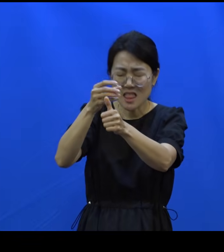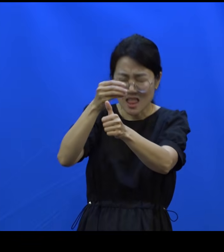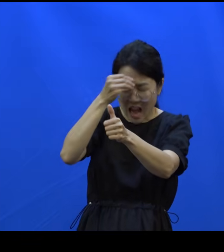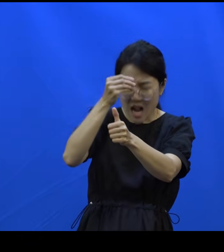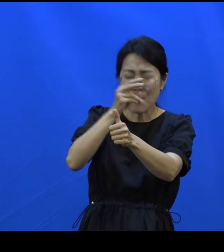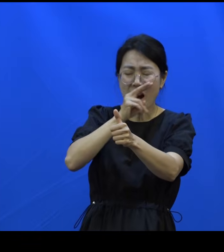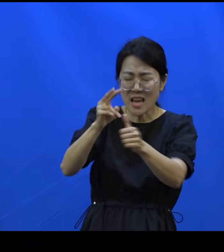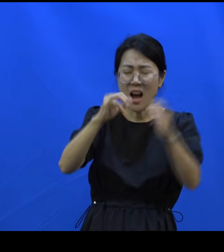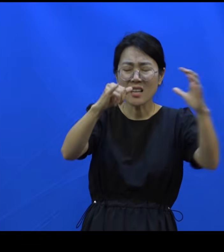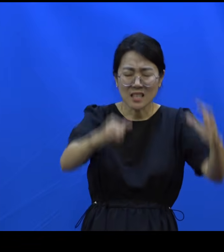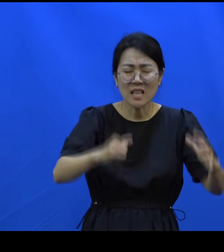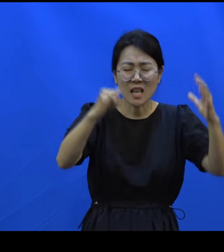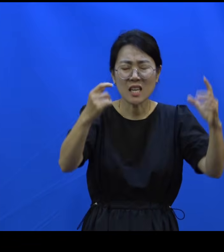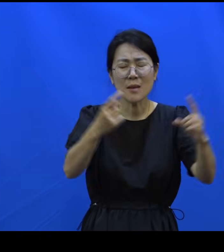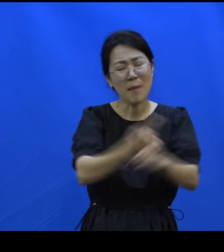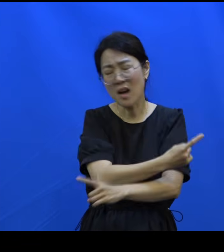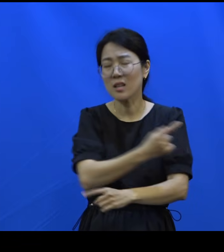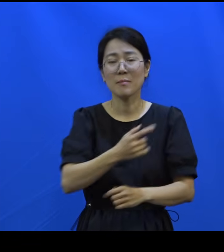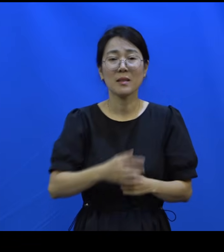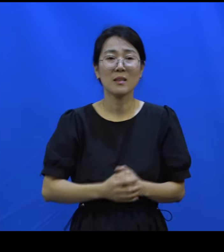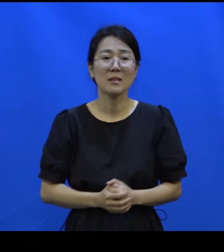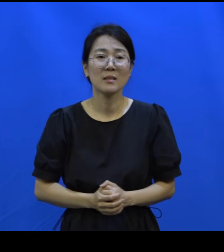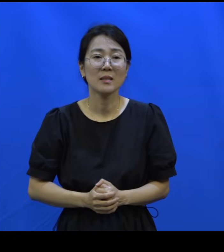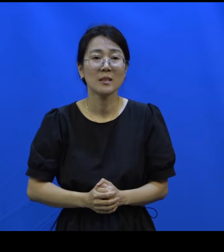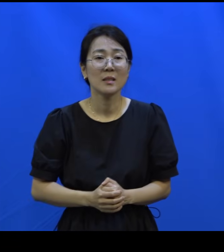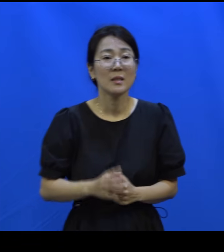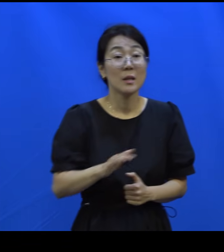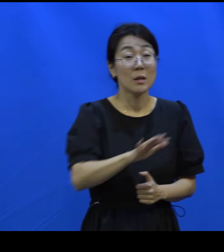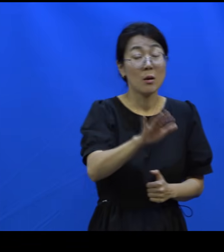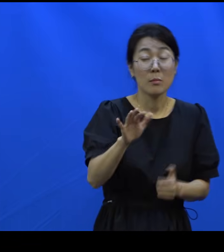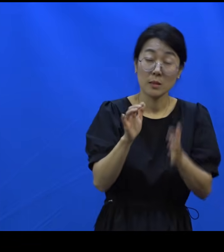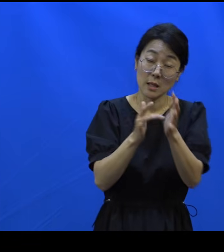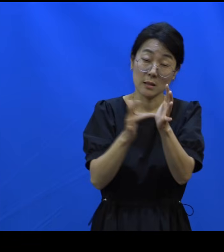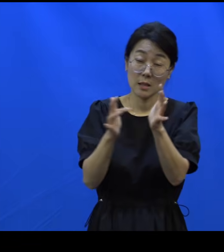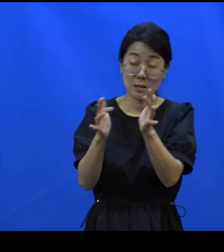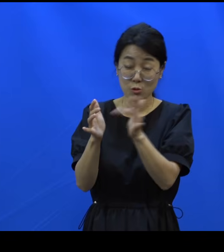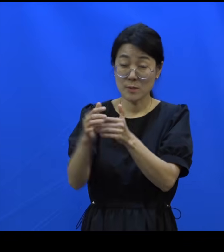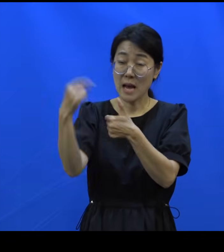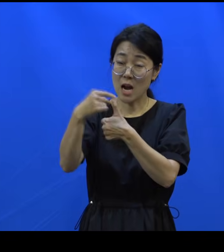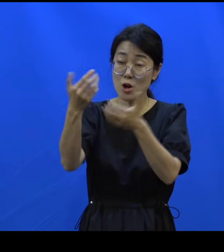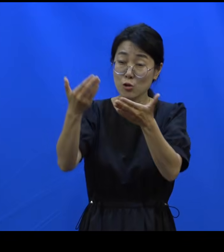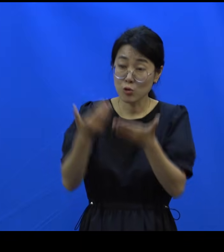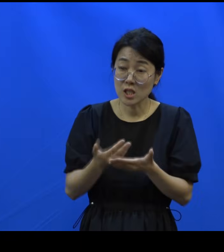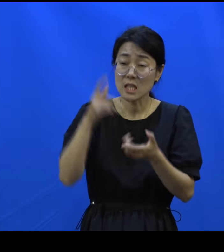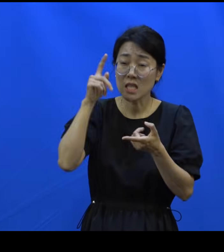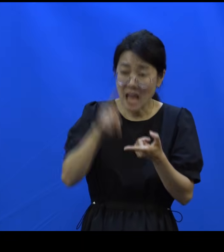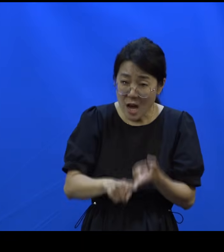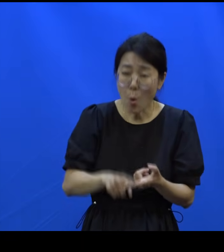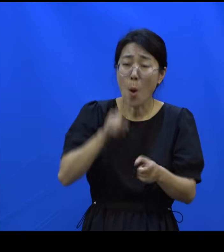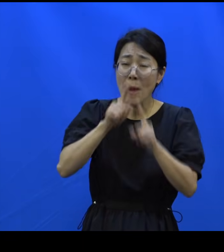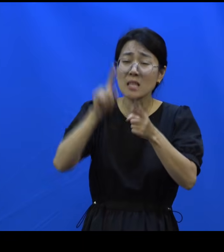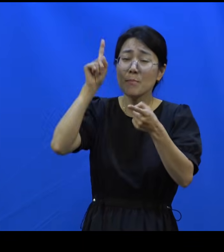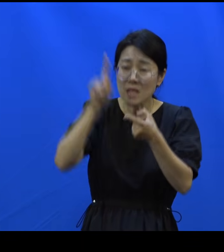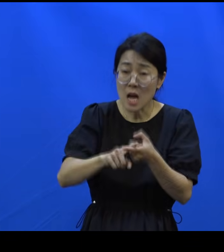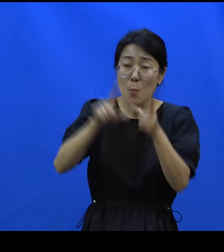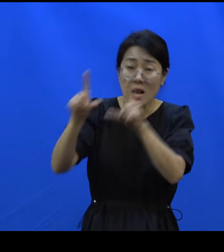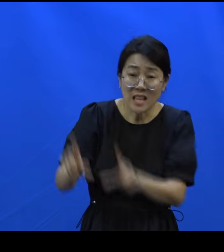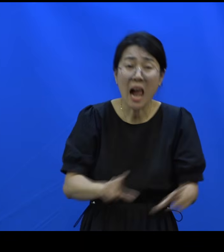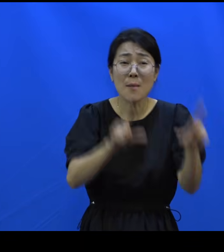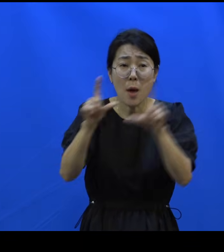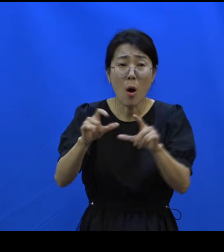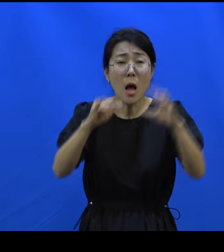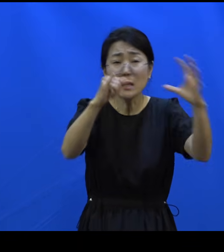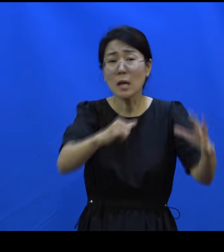목표여야 하는 것입니다. 주님이 말씀하시는 제자들을 실천한다면 세상은 바꿀 수 있습니다. 우리가 주님의 말씀대로만 살면 세상은 몇 번